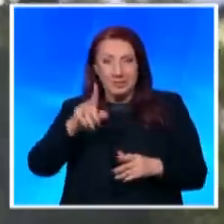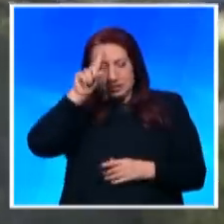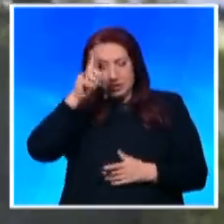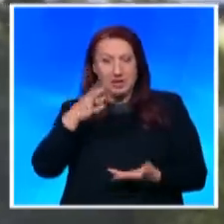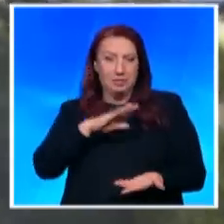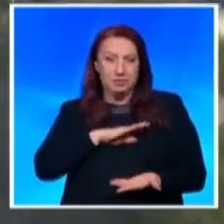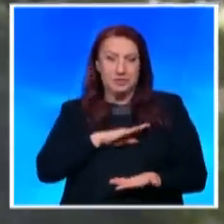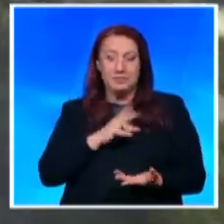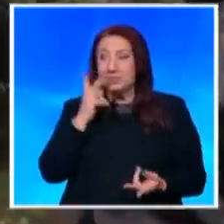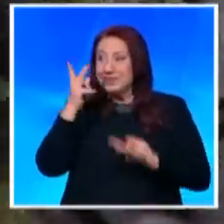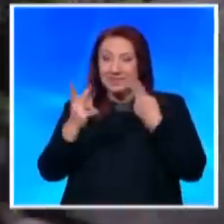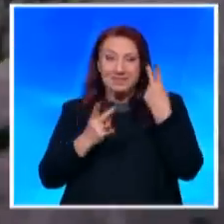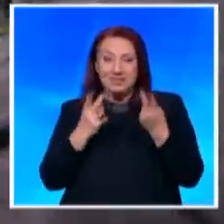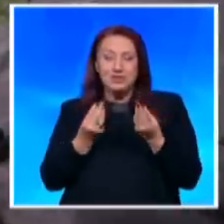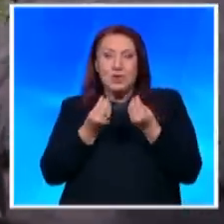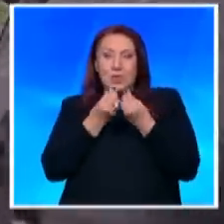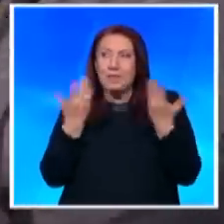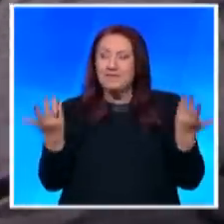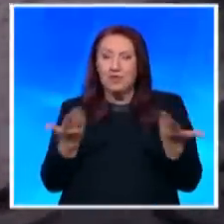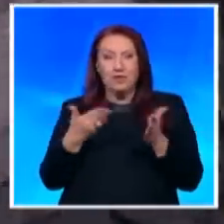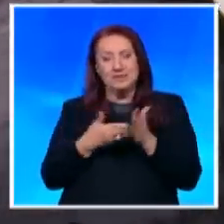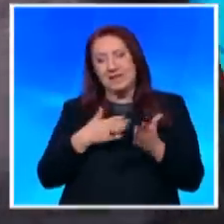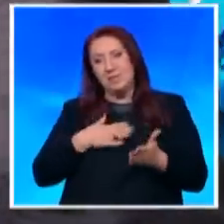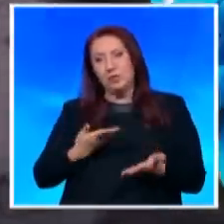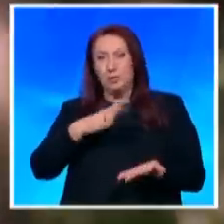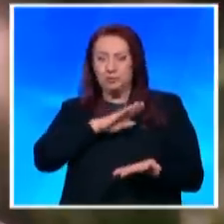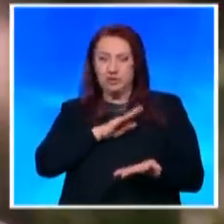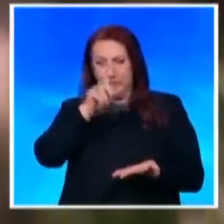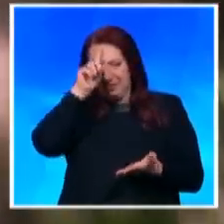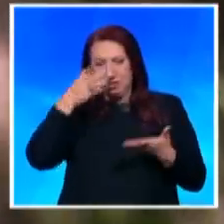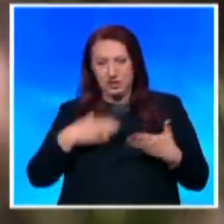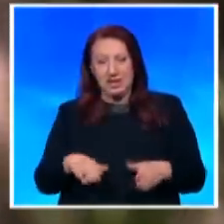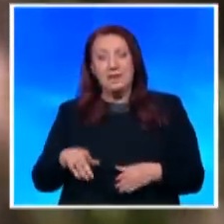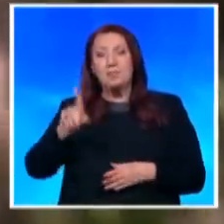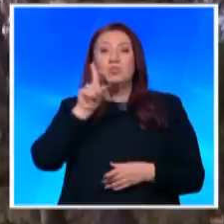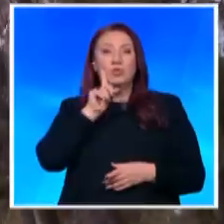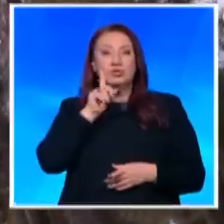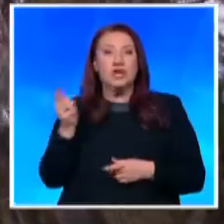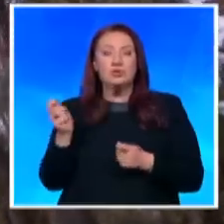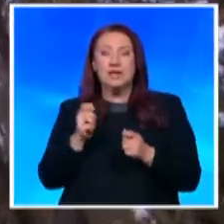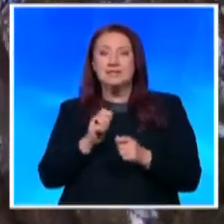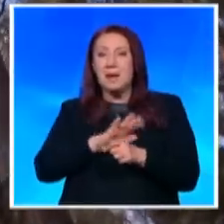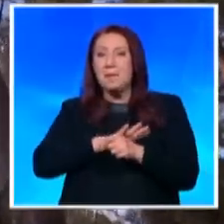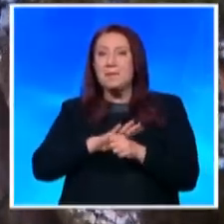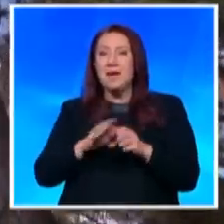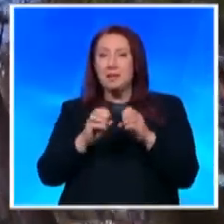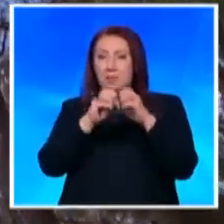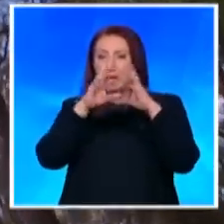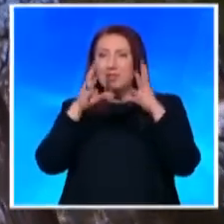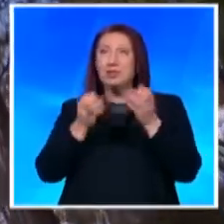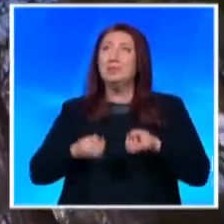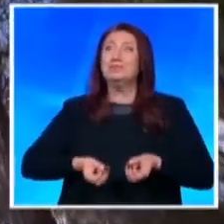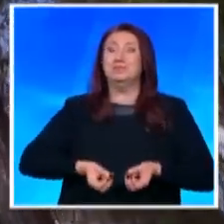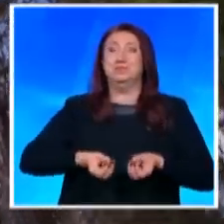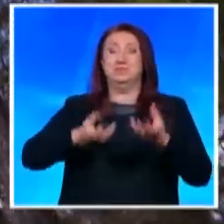Виждай хубави неща заради нея. Преслав донесе бели балони в памет на Даная. Ай, че за теб са, мамо.